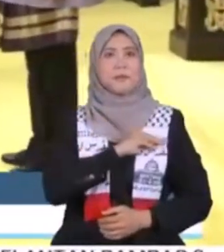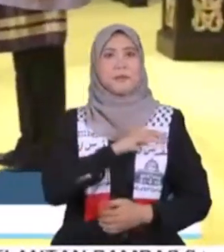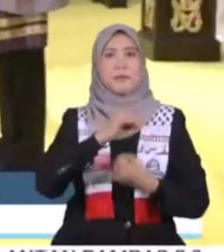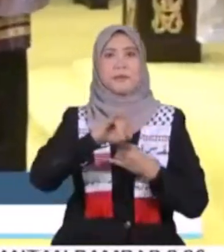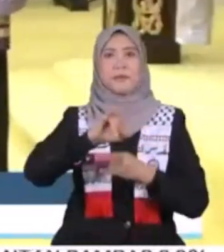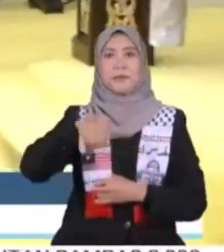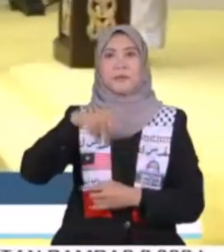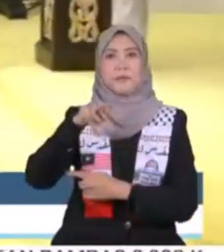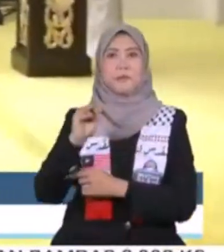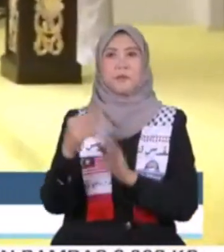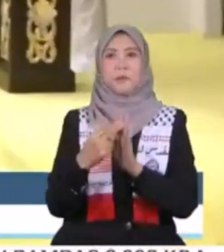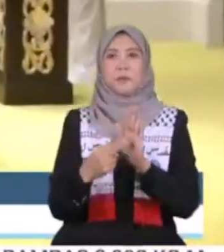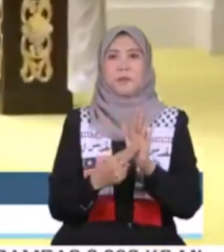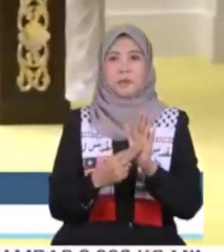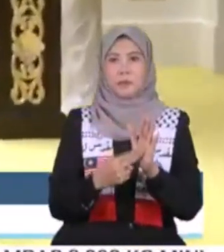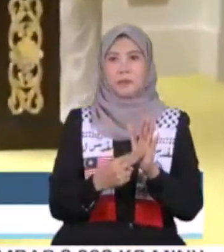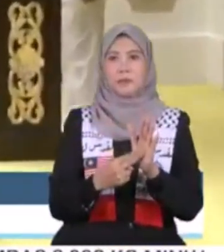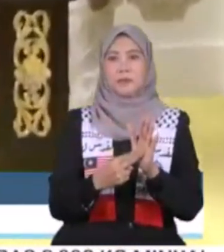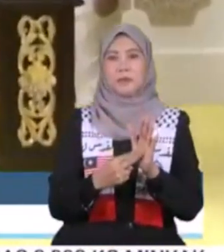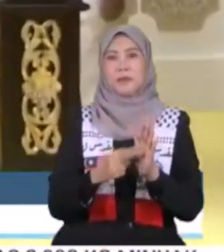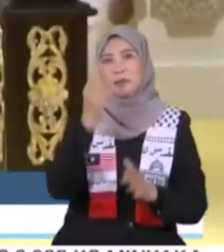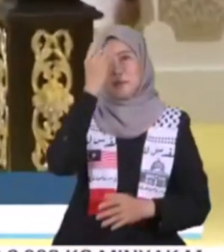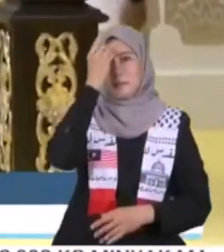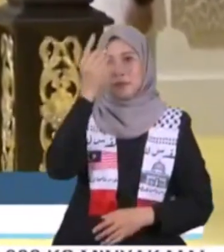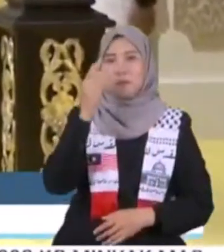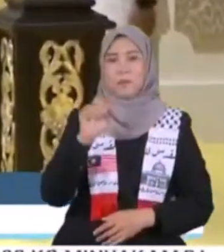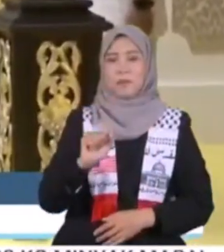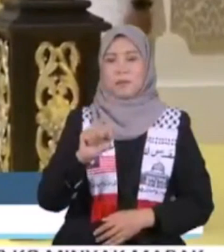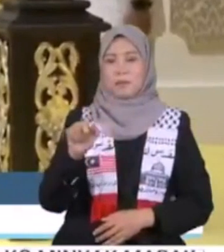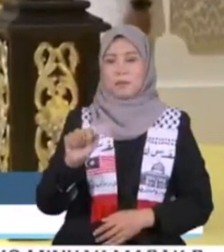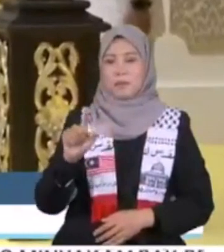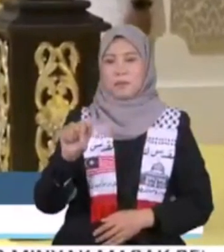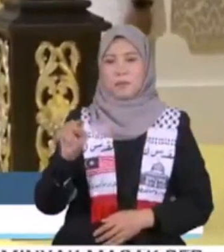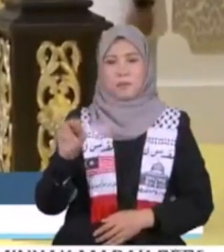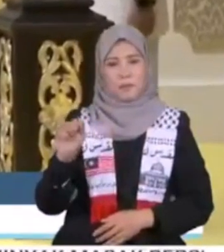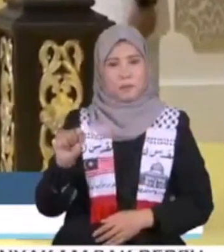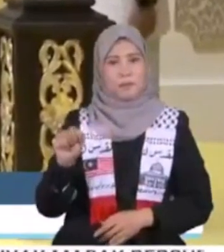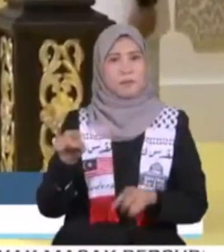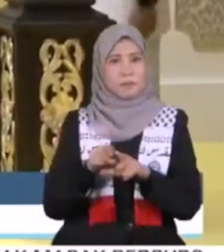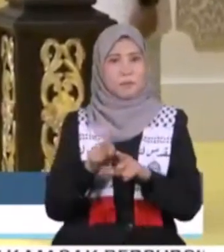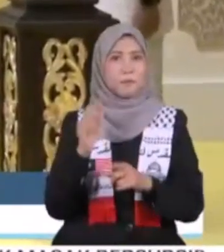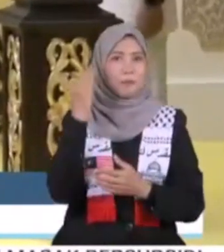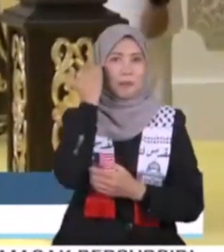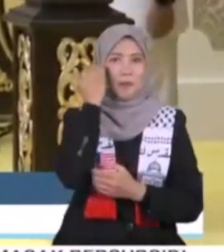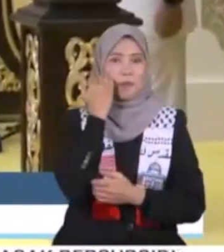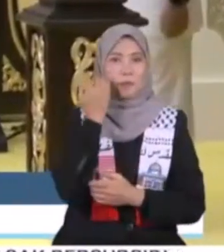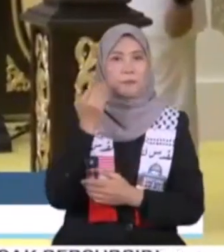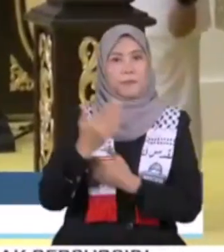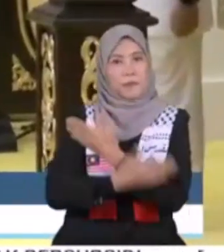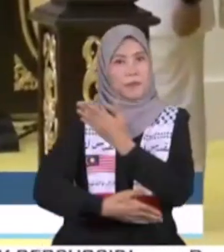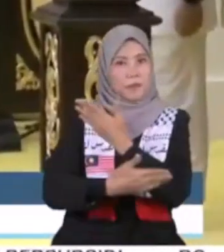Perdana Menteri undang-undang dan pembaharuan institusi Datuk Seri azalina othman Said peguam